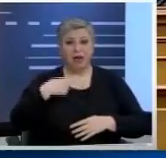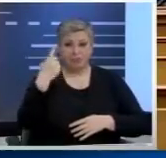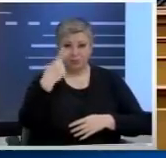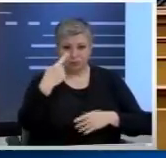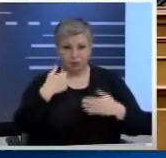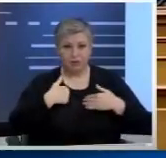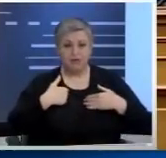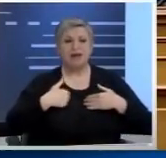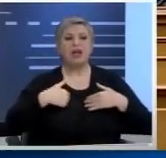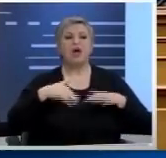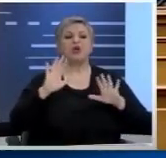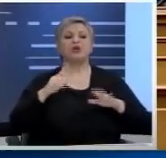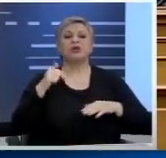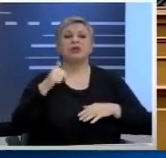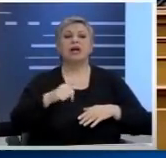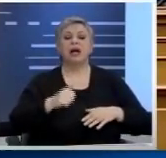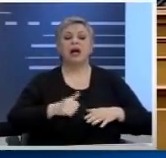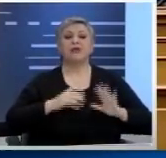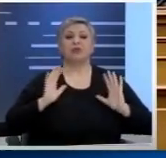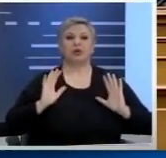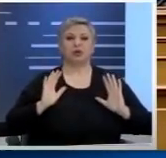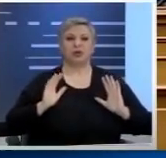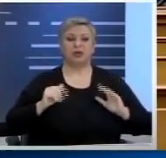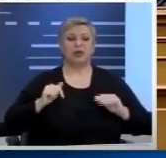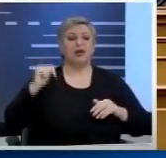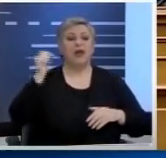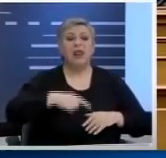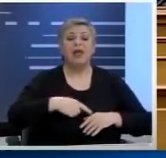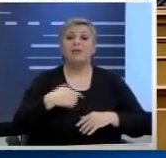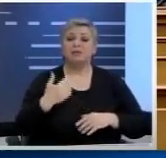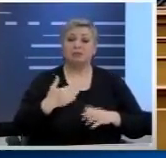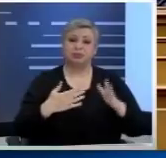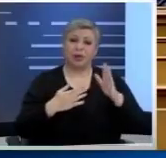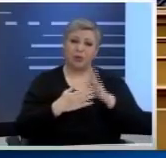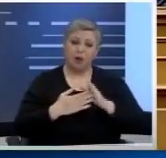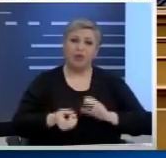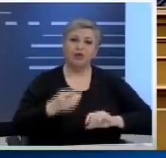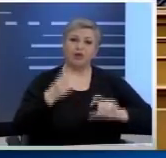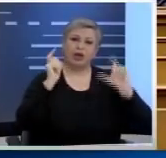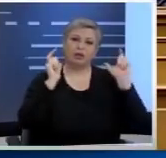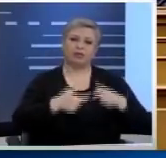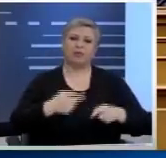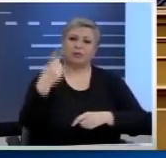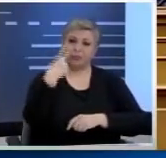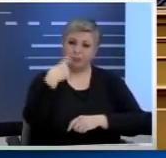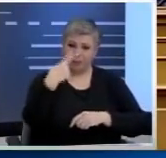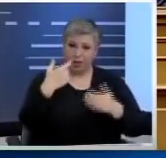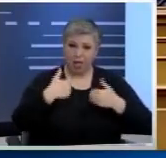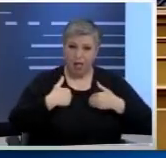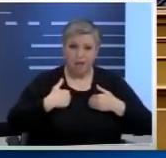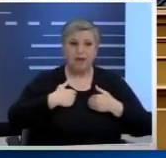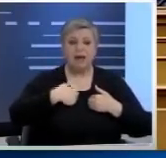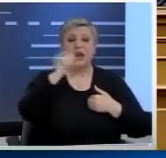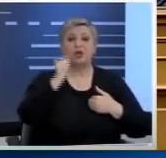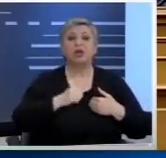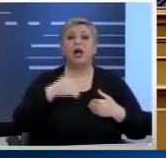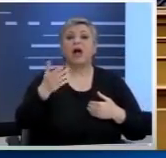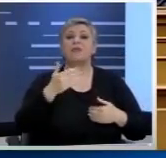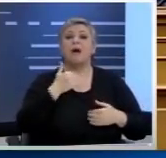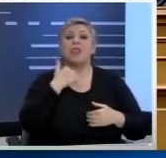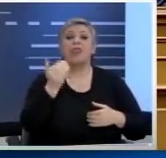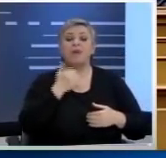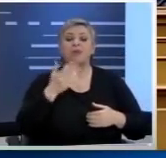Αφήστε αυτό το ύφος. Δεν θα μου υψώνετε το ύφος. Κάντε τη δουλειά σας. Κάντε τη δουλειά σας, αλλιώς κατεβείτε και πηγαίνετε